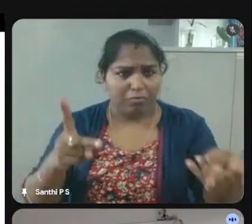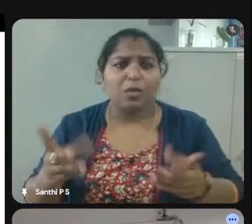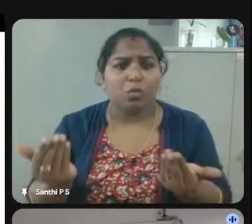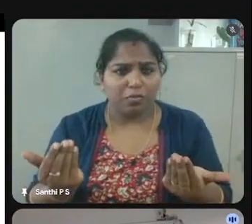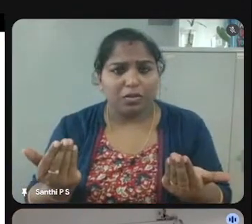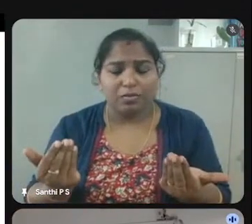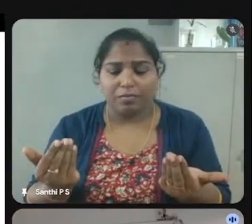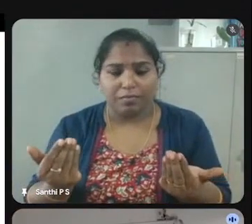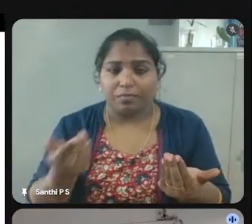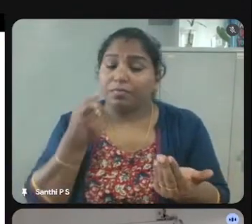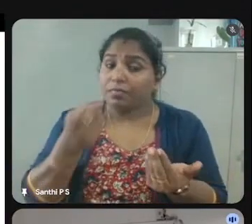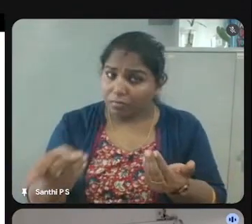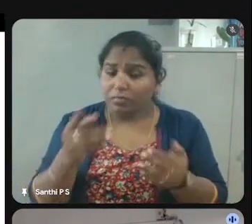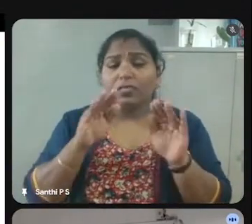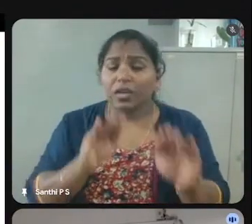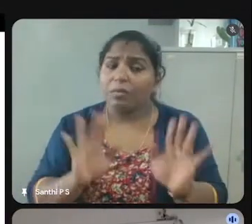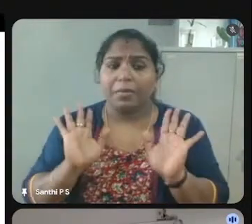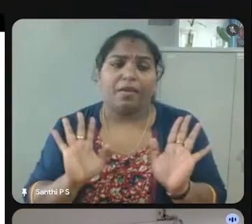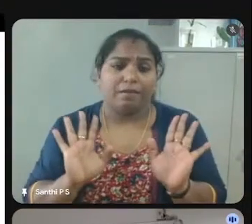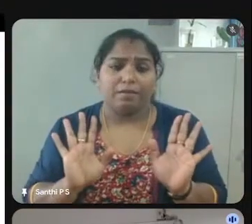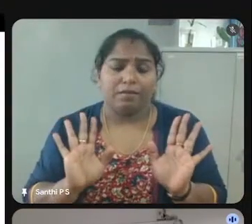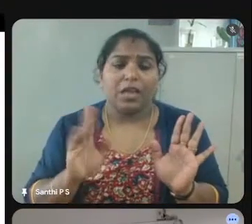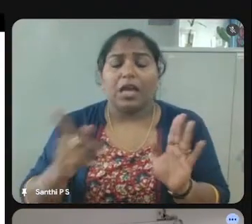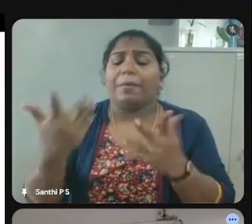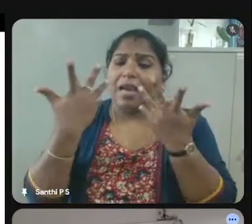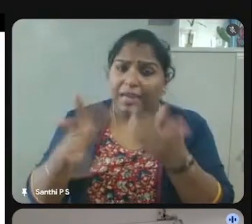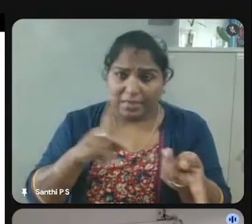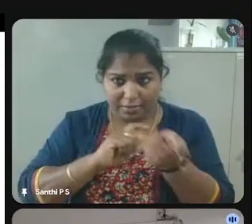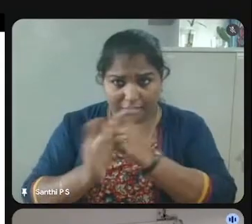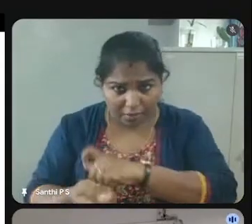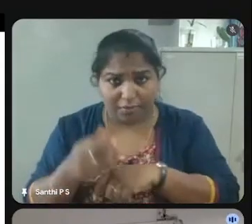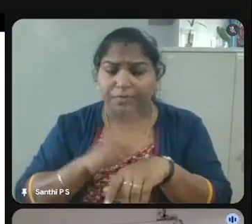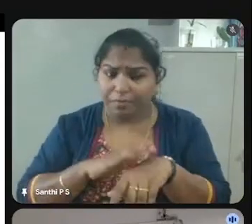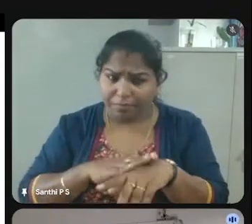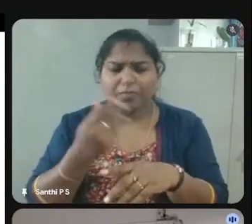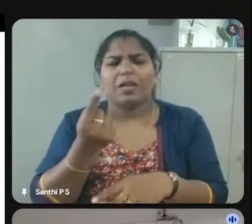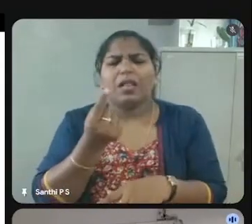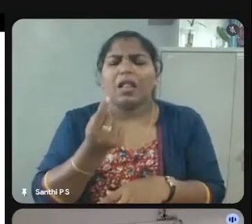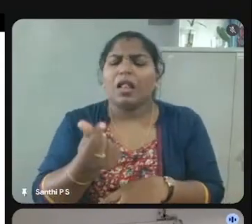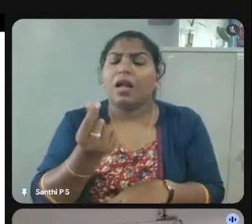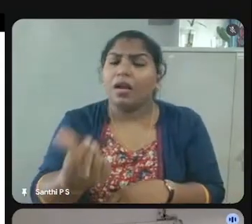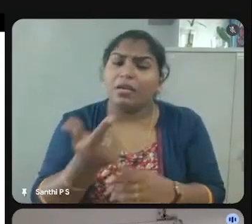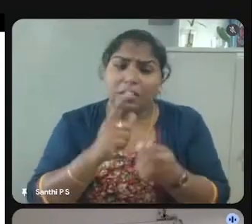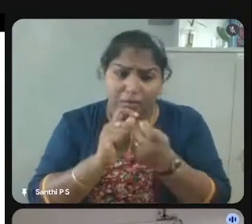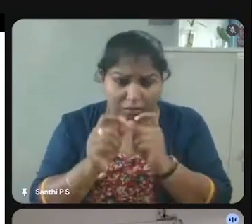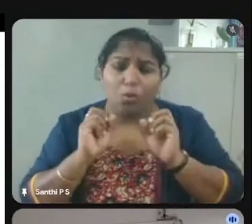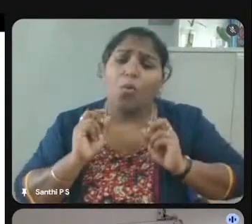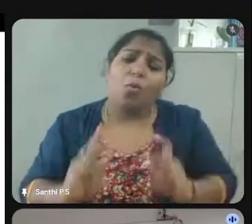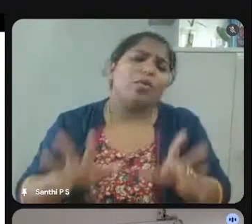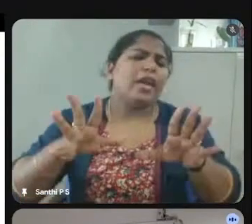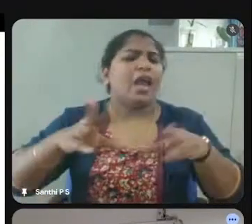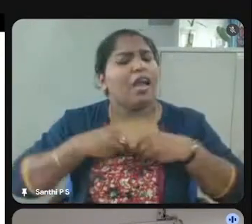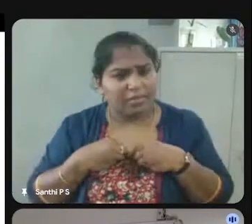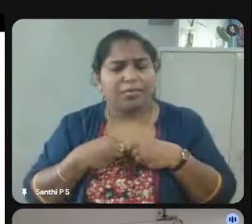കാര്യം, ഇതെല്ലാം ആശ്രയിച്ചിരിക്കും ഈ ചേഞ്ചും വരാൻ. അപ്പൊ ഉണ്ടാവുന്ന ചേഞ്ച് ചെറുതാണെങ്കിലും അതിനെ നമ്മൾ സന്തോഷിക്കുക, അതിനകത്ത് അത്രയും വന്നല്ലോ എന്നുള്ള